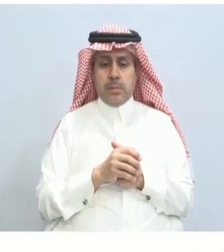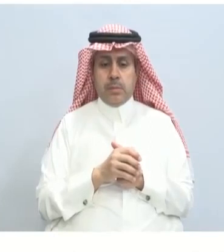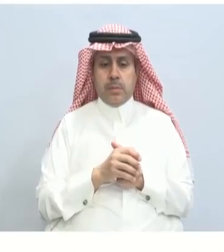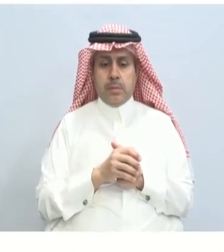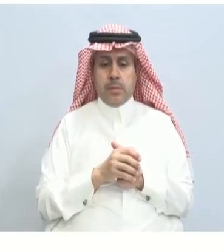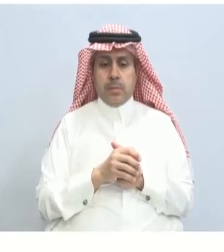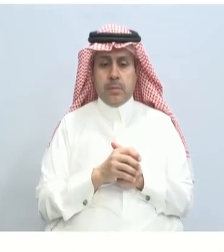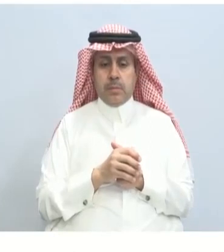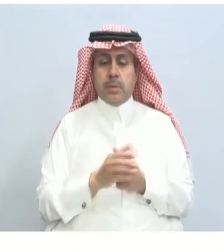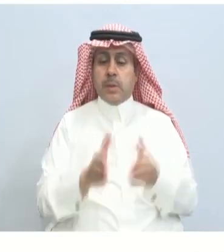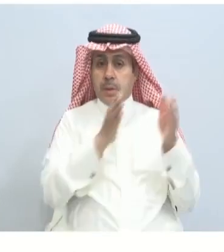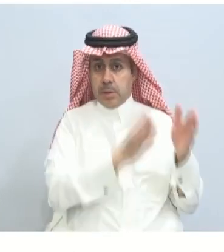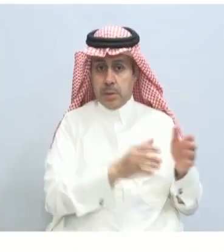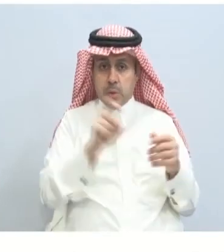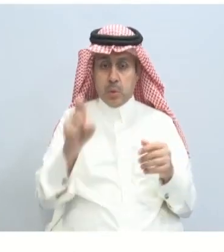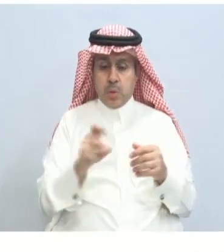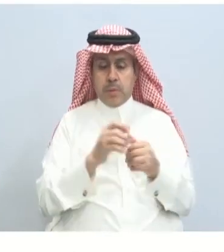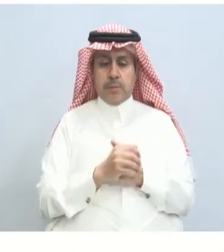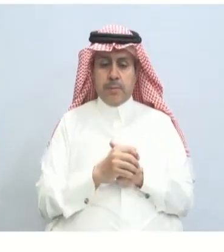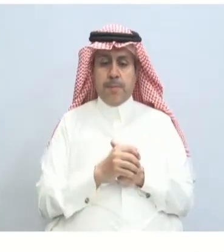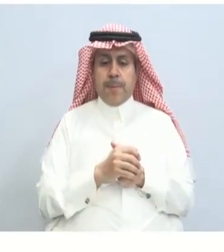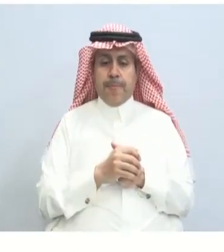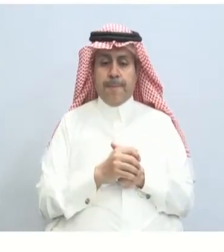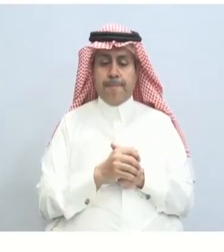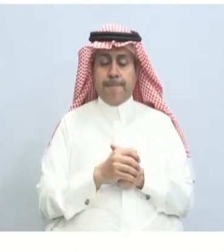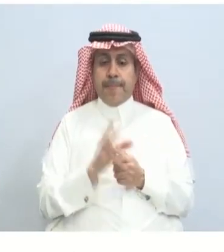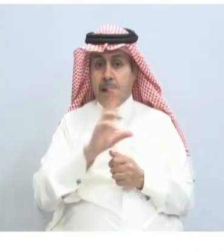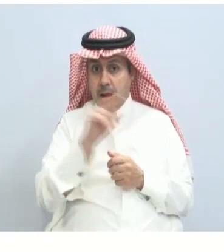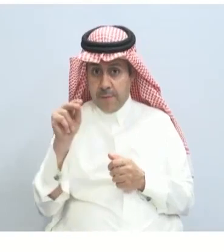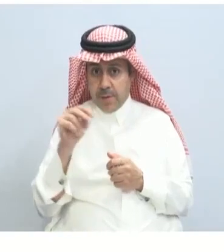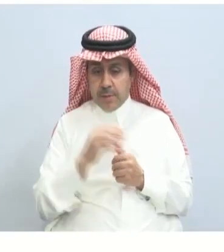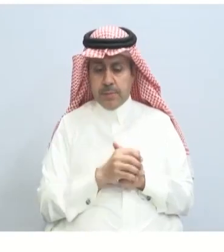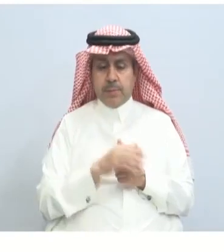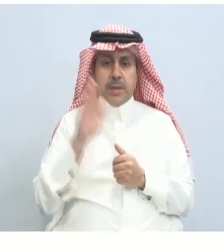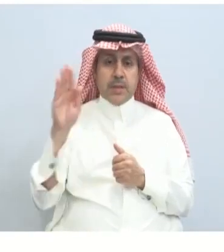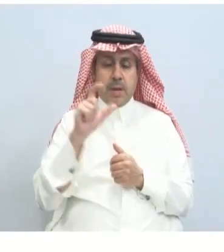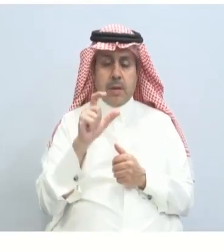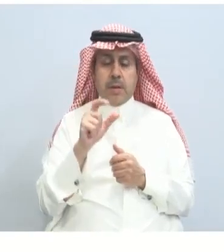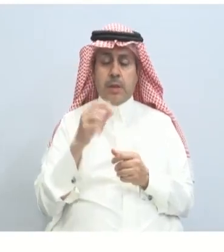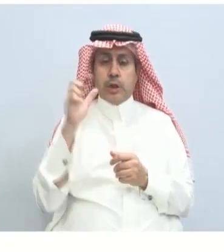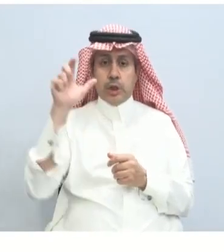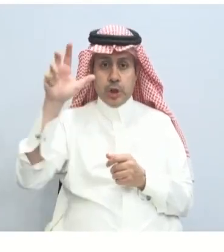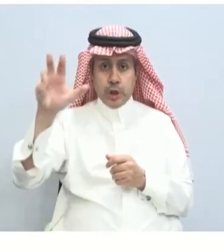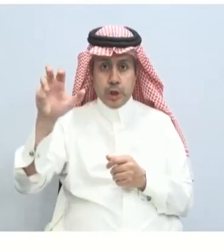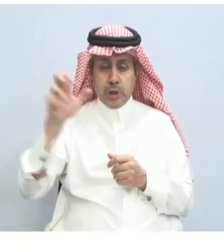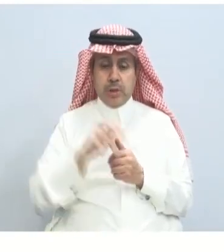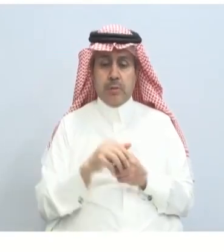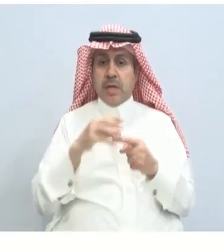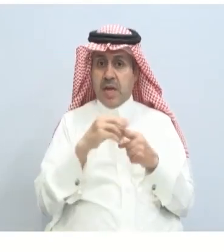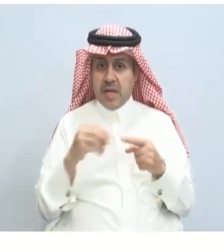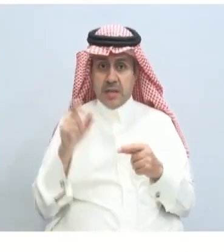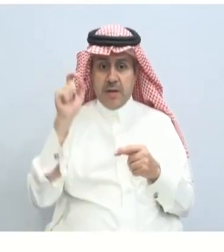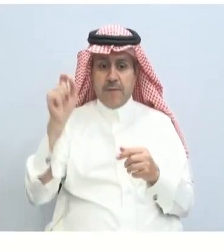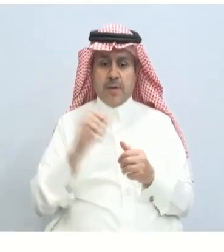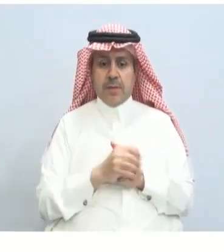يلا ننتقل للسؤال الحادي عشر قاللك اي ما ياتي يكافئ العباره ساين 90 ناقصا يتا